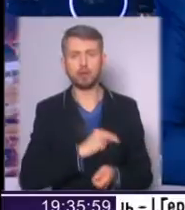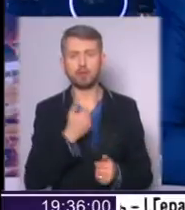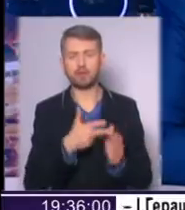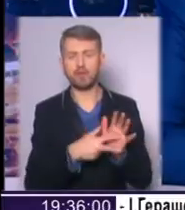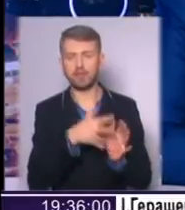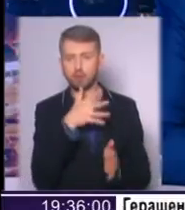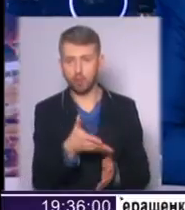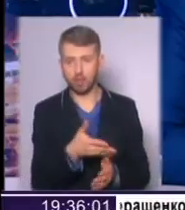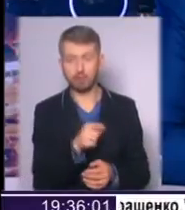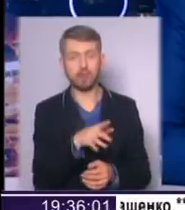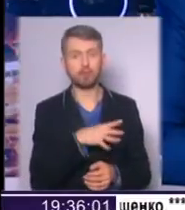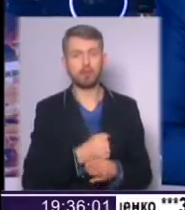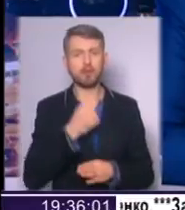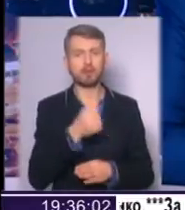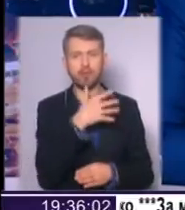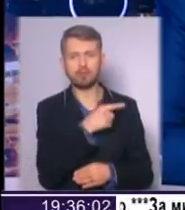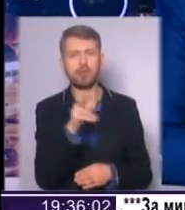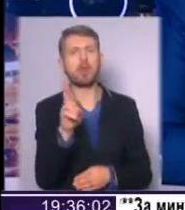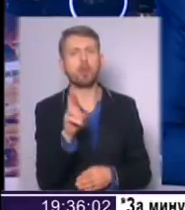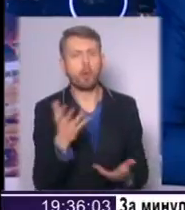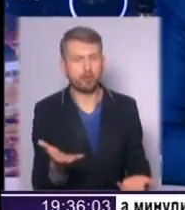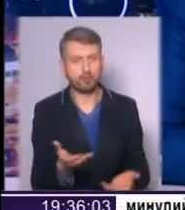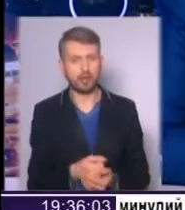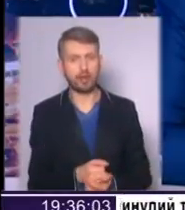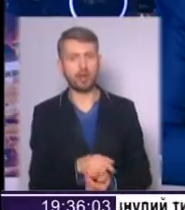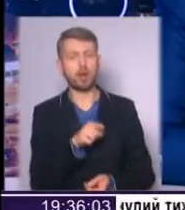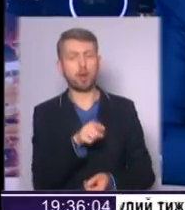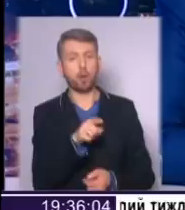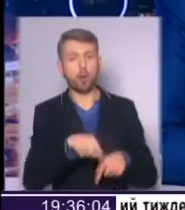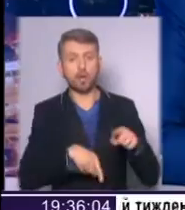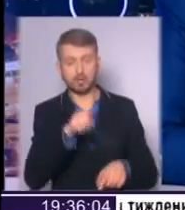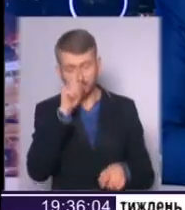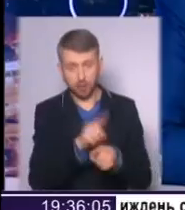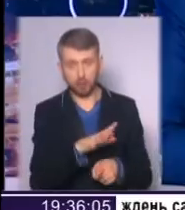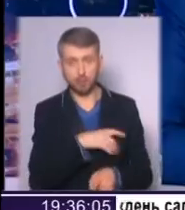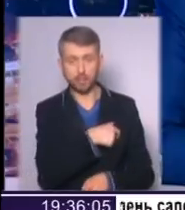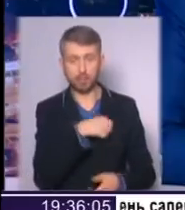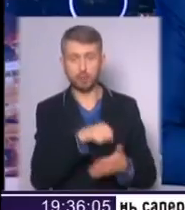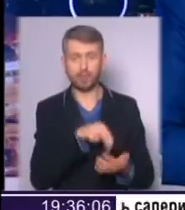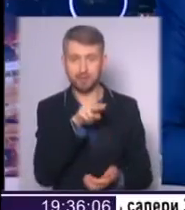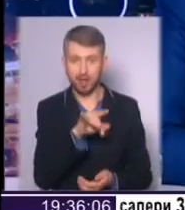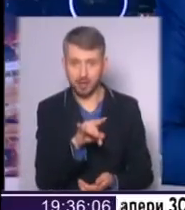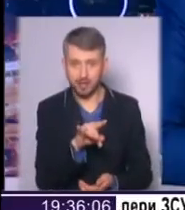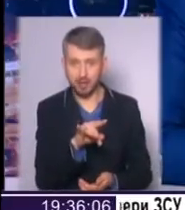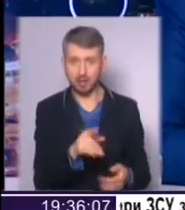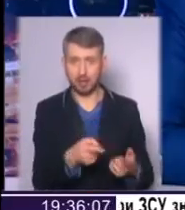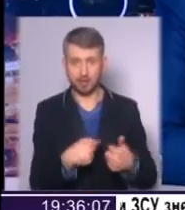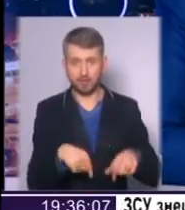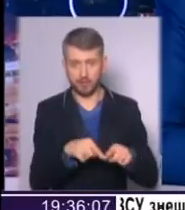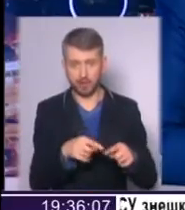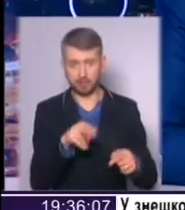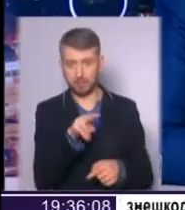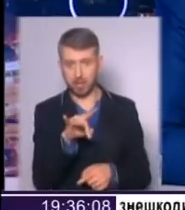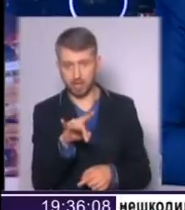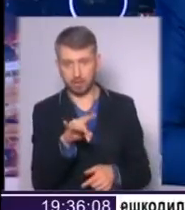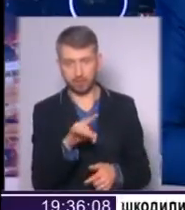Пан Бондик був призначений ще за злочин режиму. Його рідний брат був депутатом від партії регіонів, фракції партії